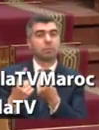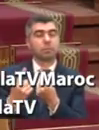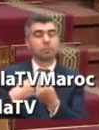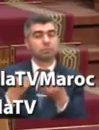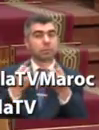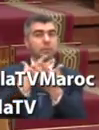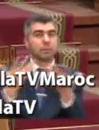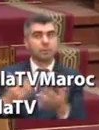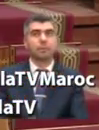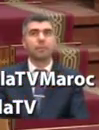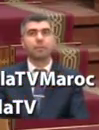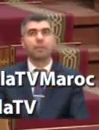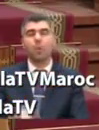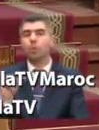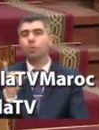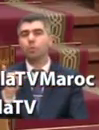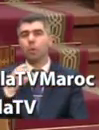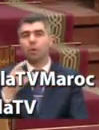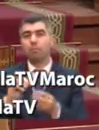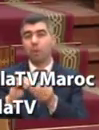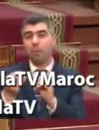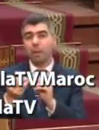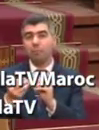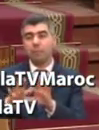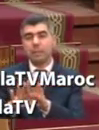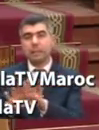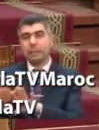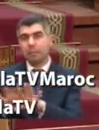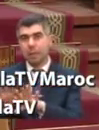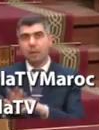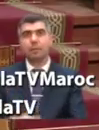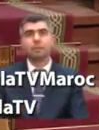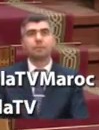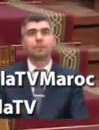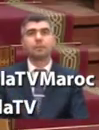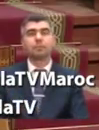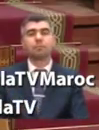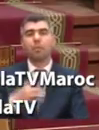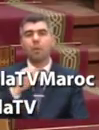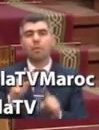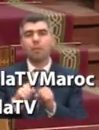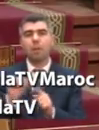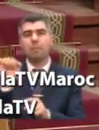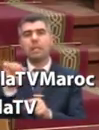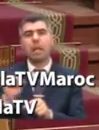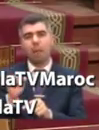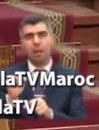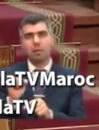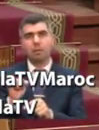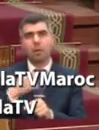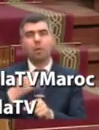هو هذا. من المشاكل ديال التدبير السيد الوزير، وغتسمح لي نقولها لك، في اقليم بن سليمان